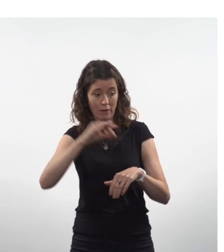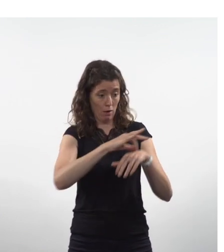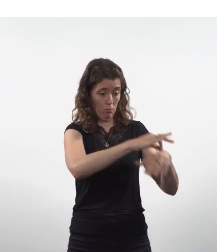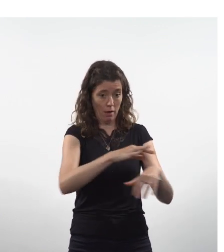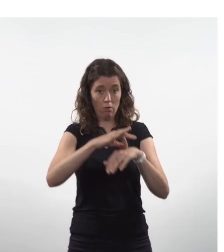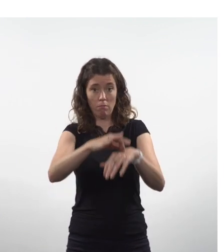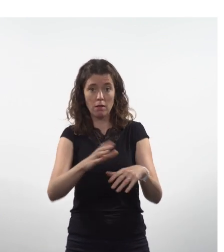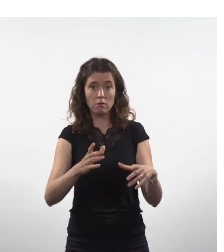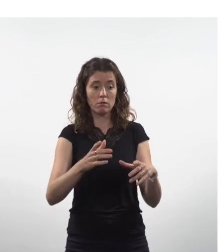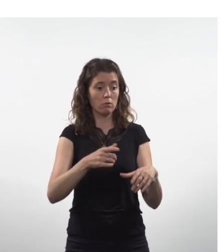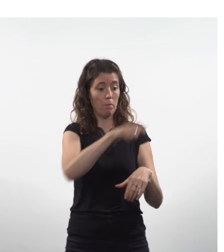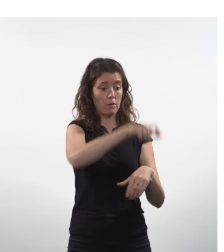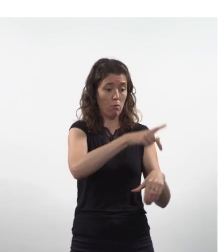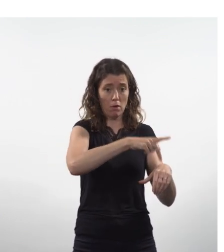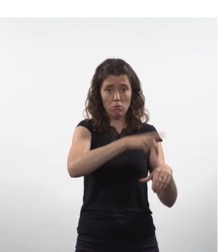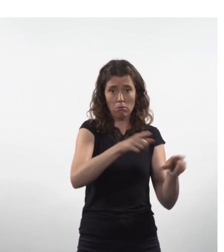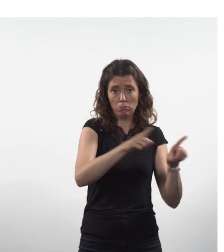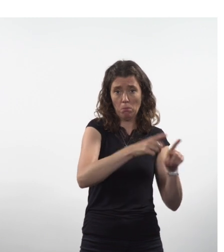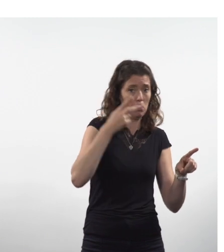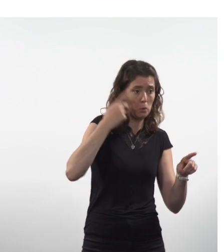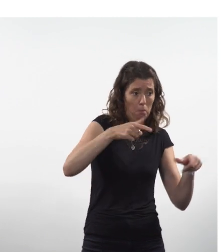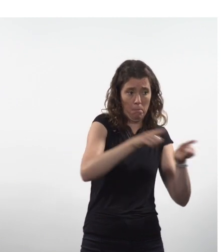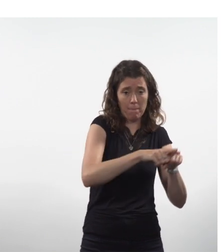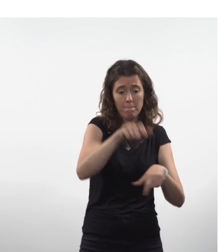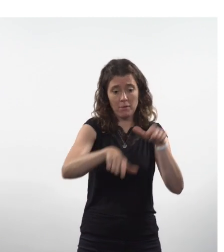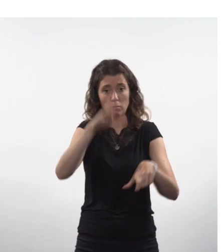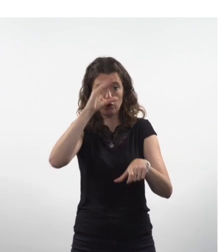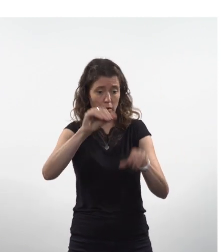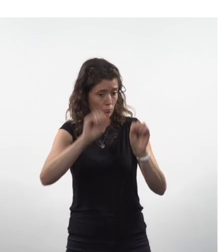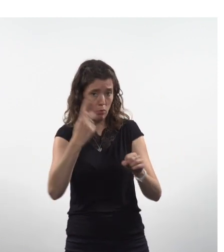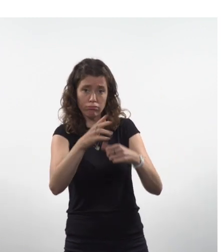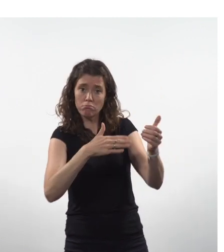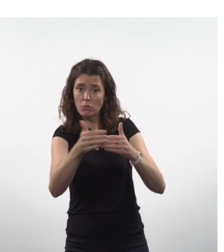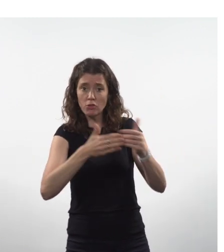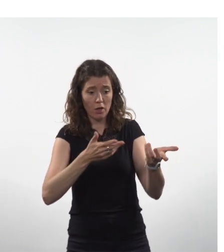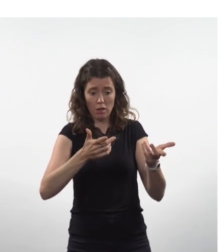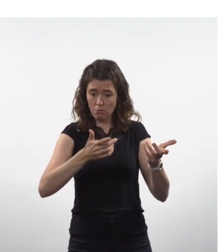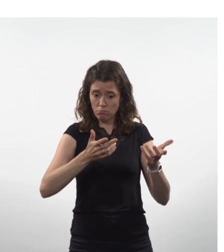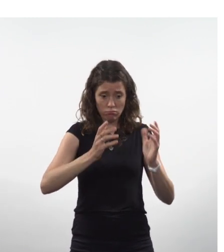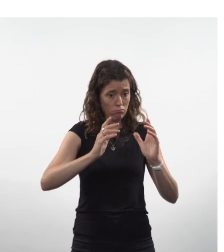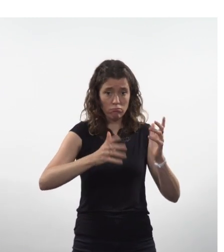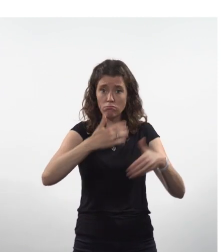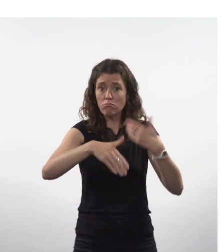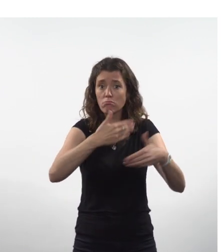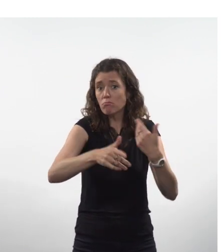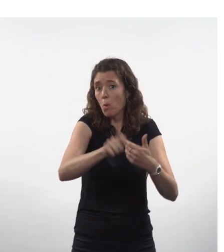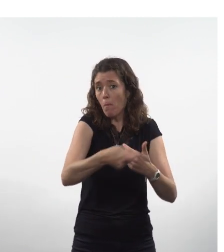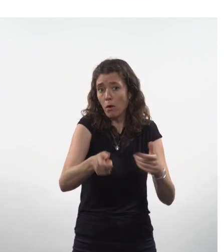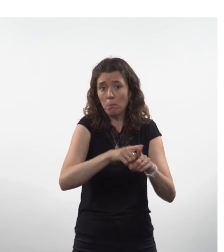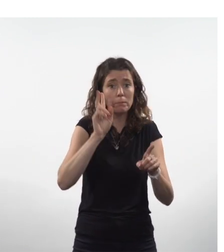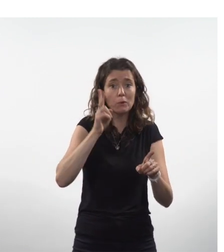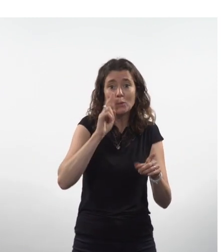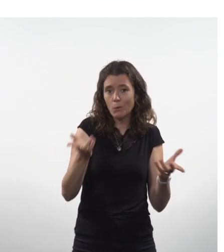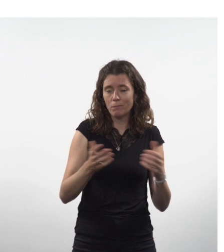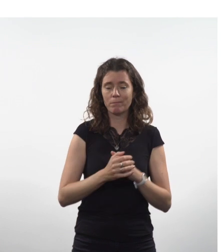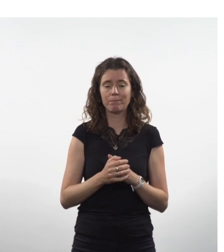les patients puissent être patients comme n'importe qui et que les professionnels puissent faire leur métier auprès des patients sourds comme ils le font avec n'importe quel